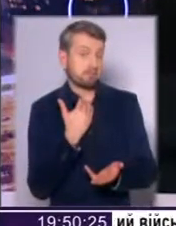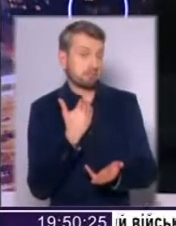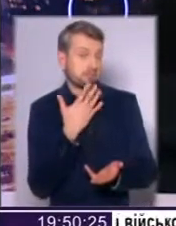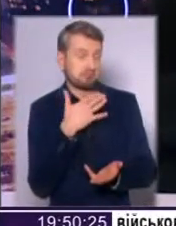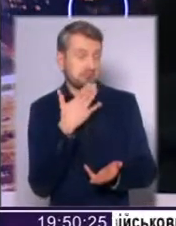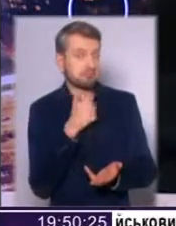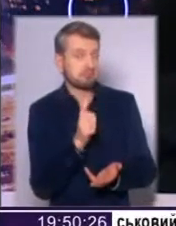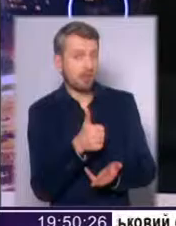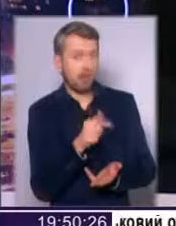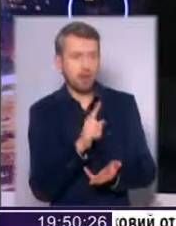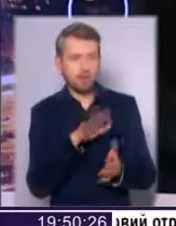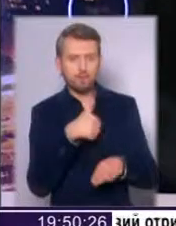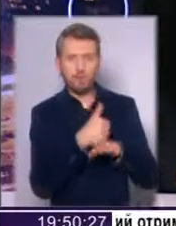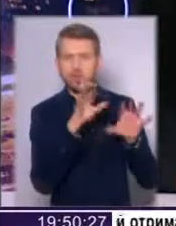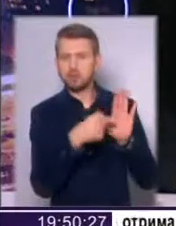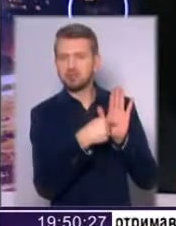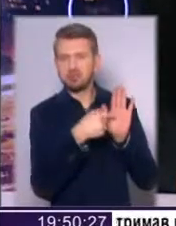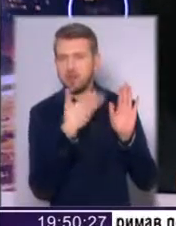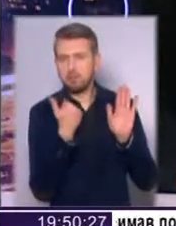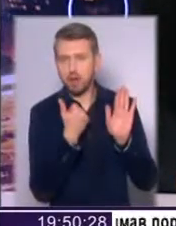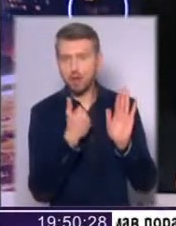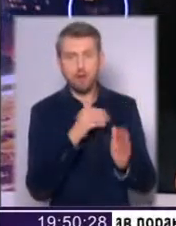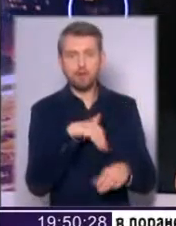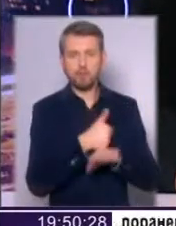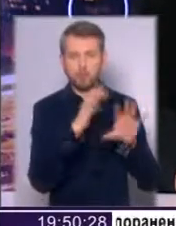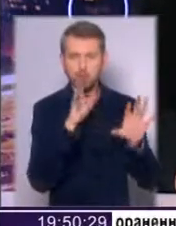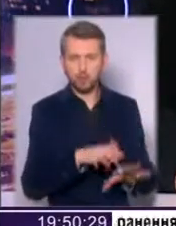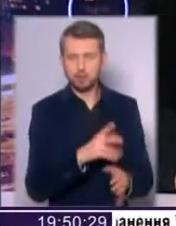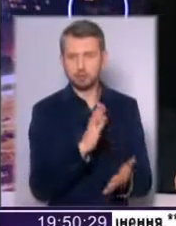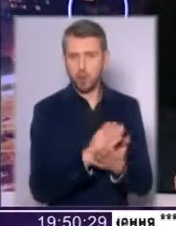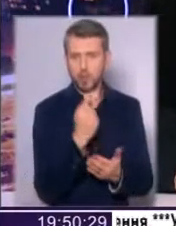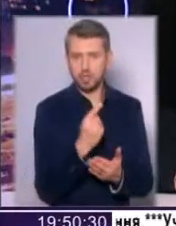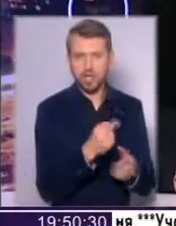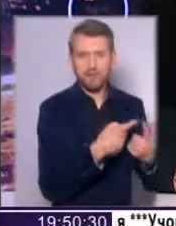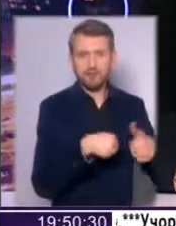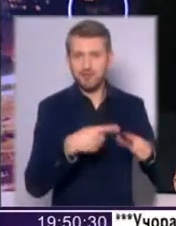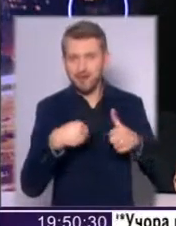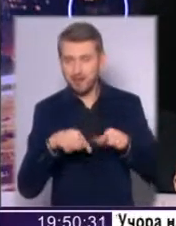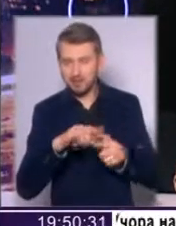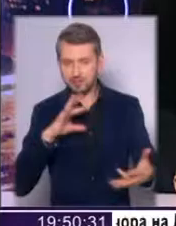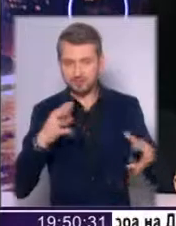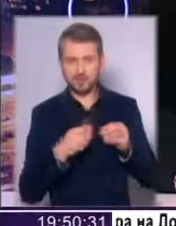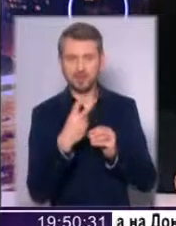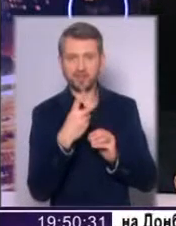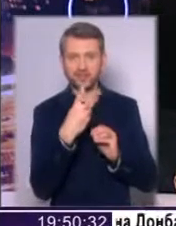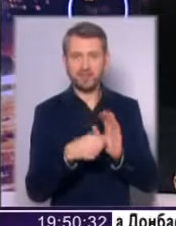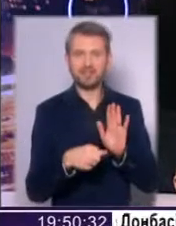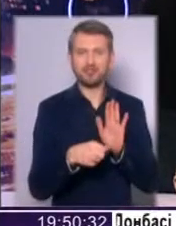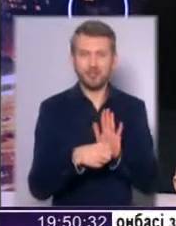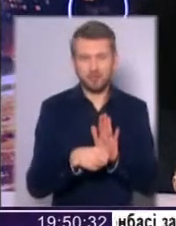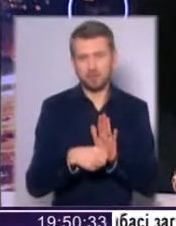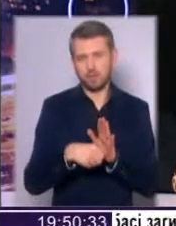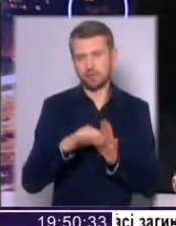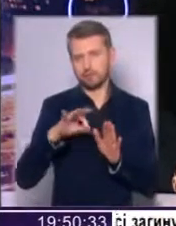Конституція не передбачає такого варіанта. Конституція передбачає один варіант. Фракції в складі 226 і більше людей